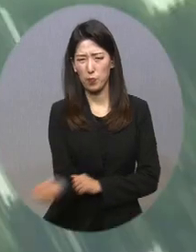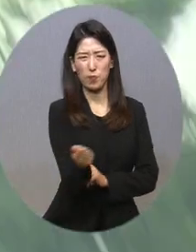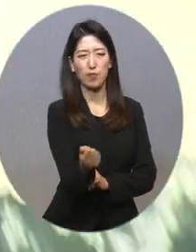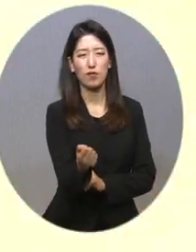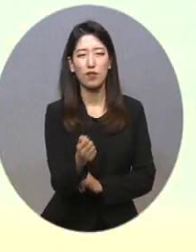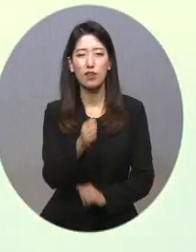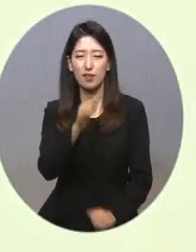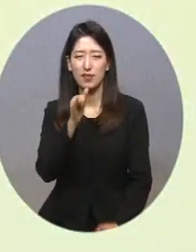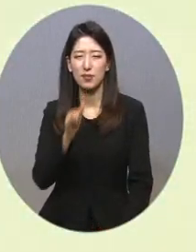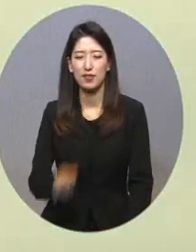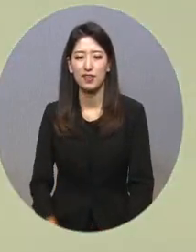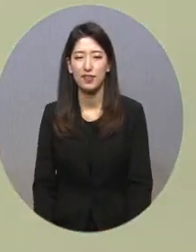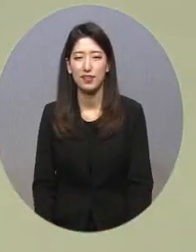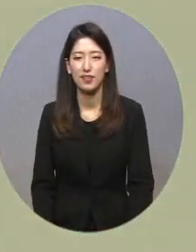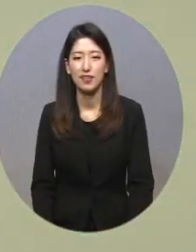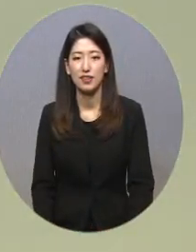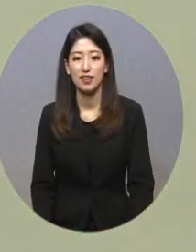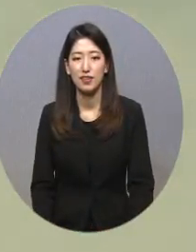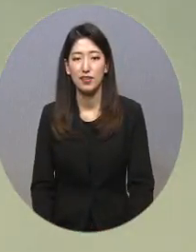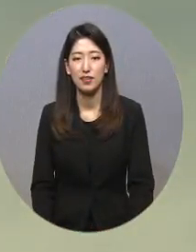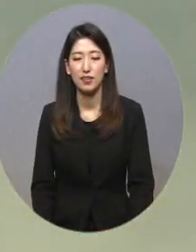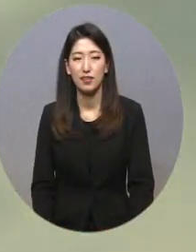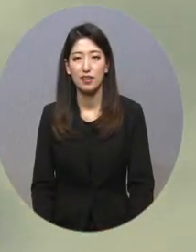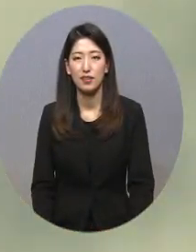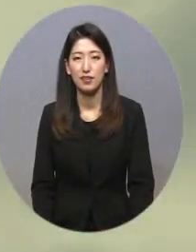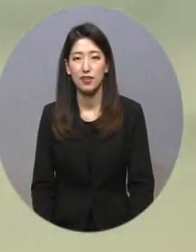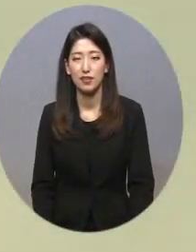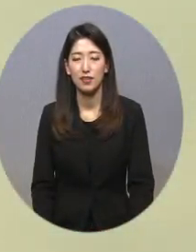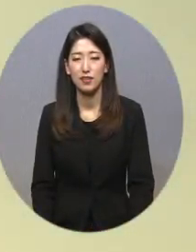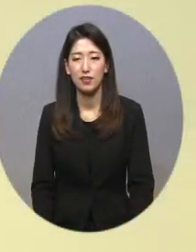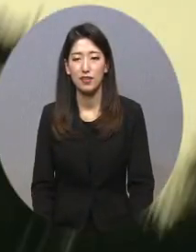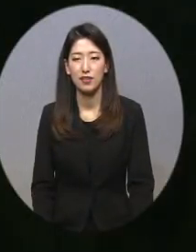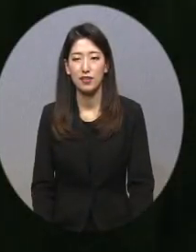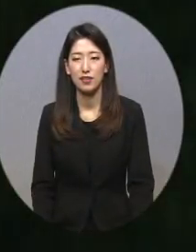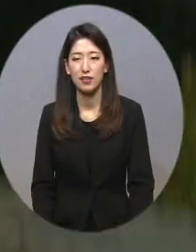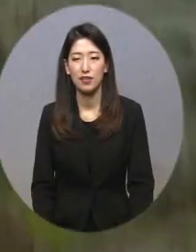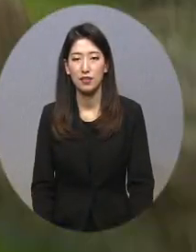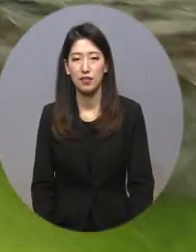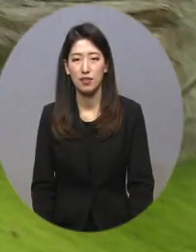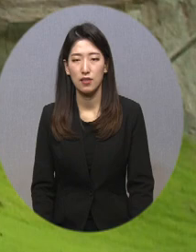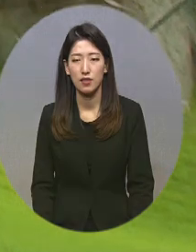어, 아, 슬라이. 우와! 바디에서 너무 힘들어갔어.